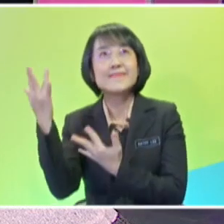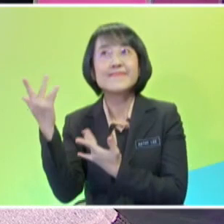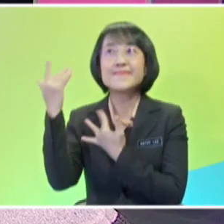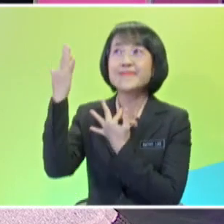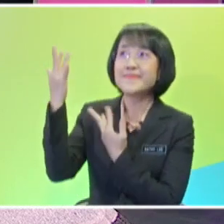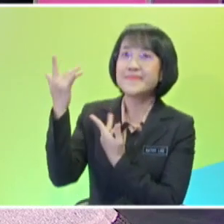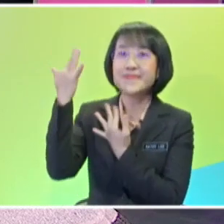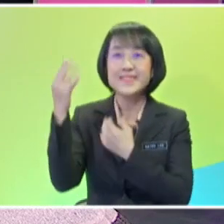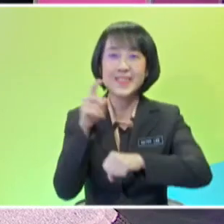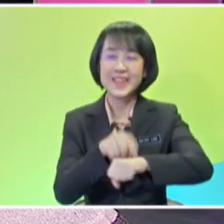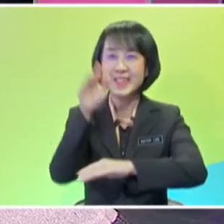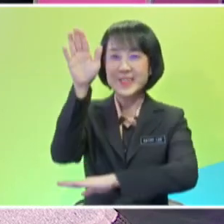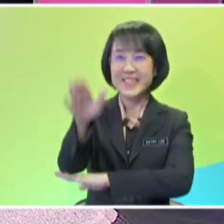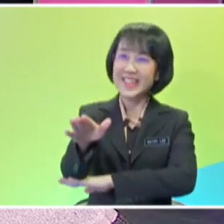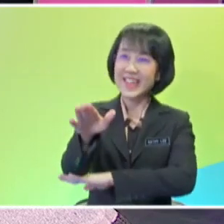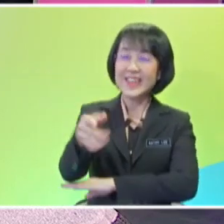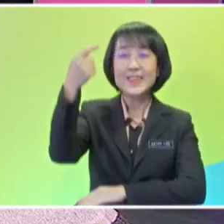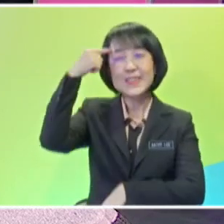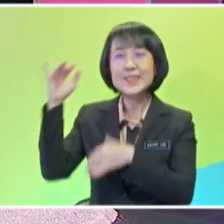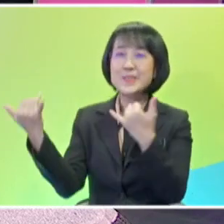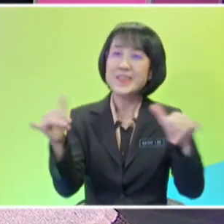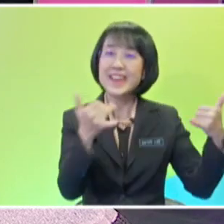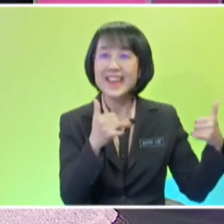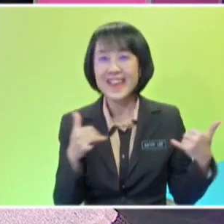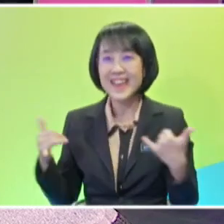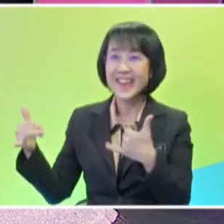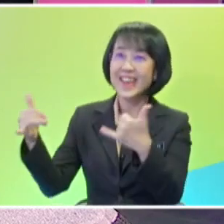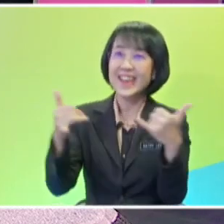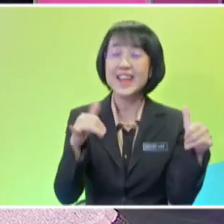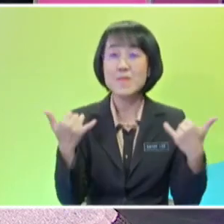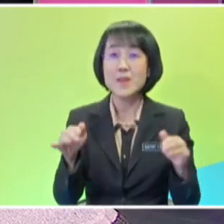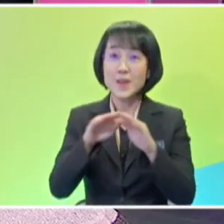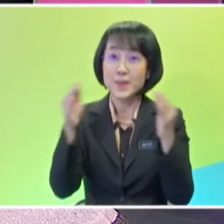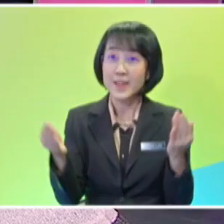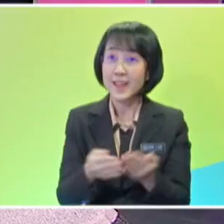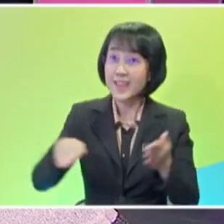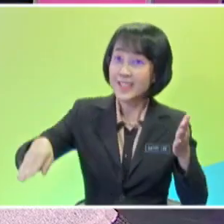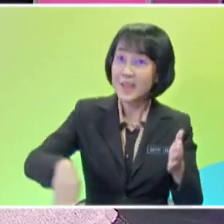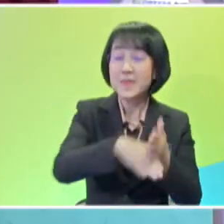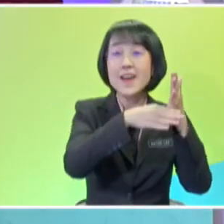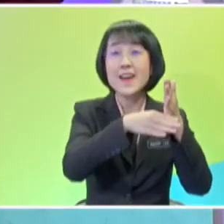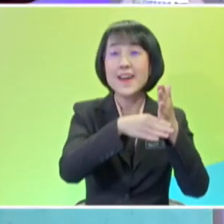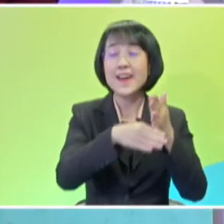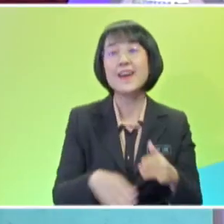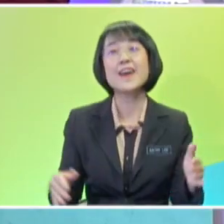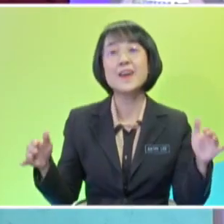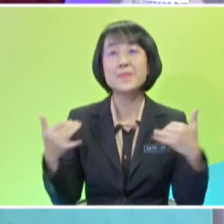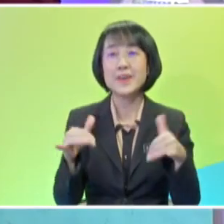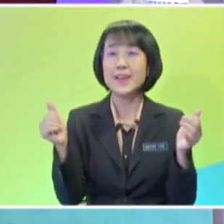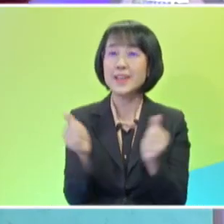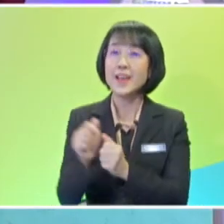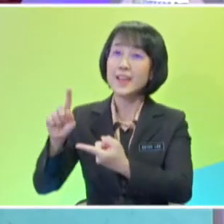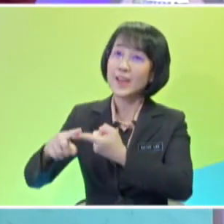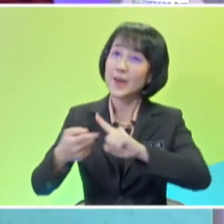bagi murid-murid Cikgu juga Bang Kris nak main bola sepak main dengan kawan-kawan Oke kalau yang